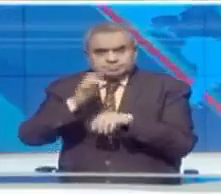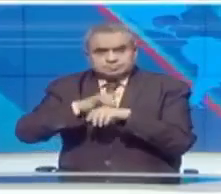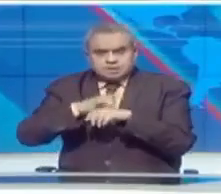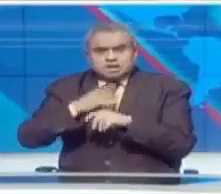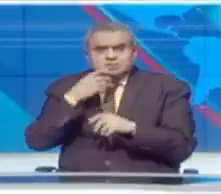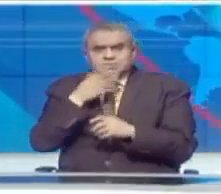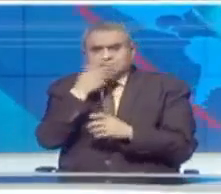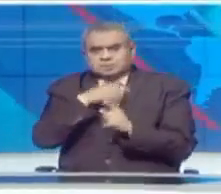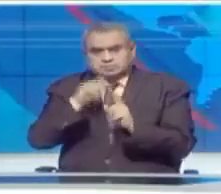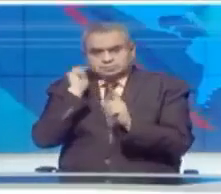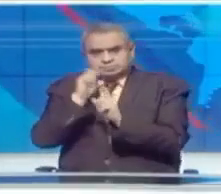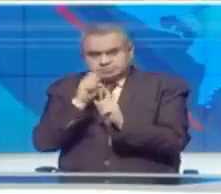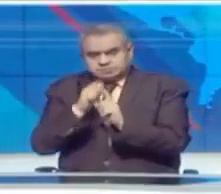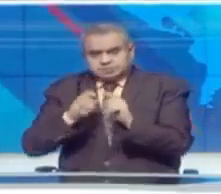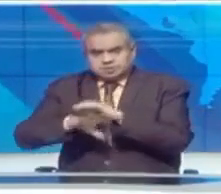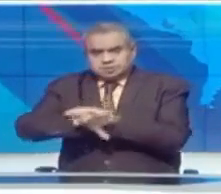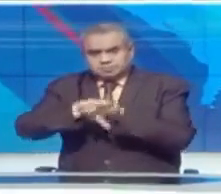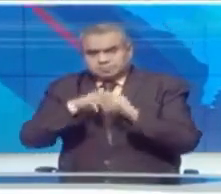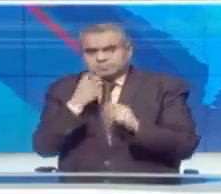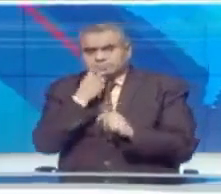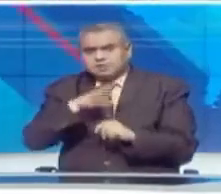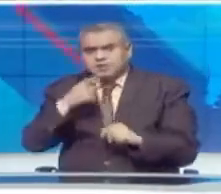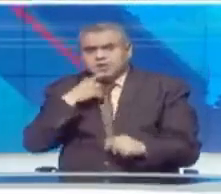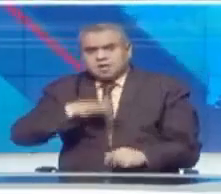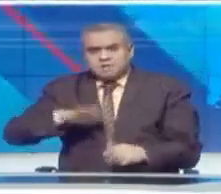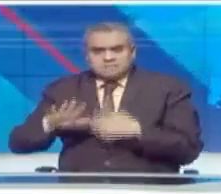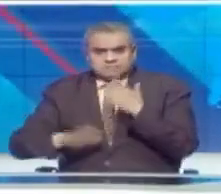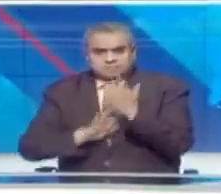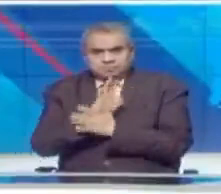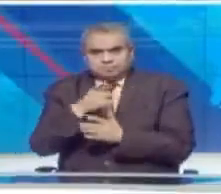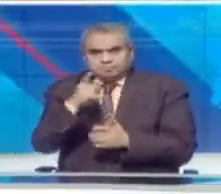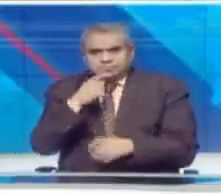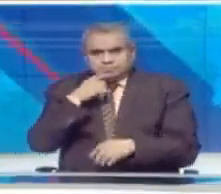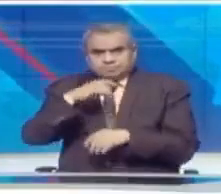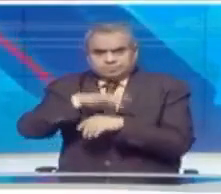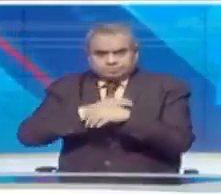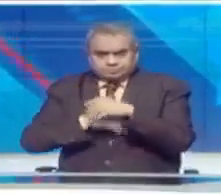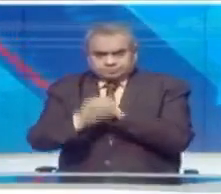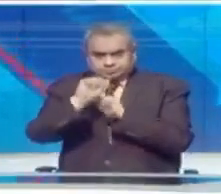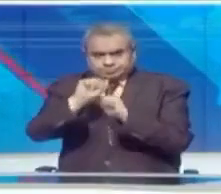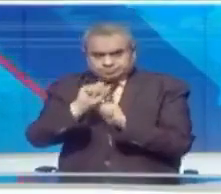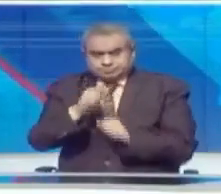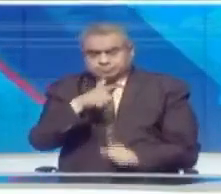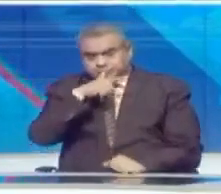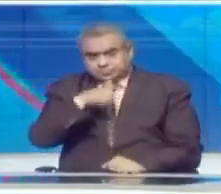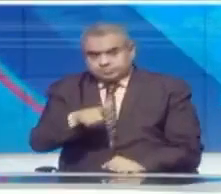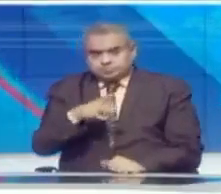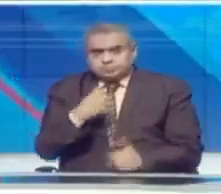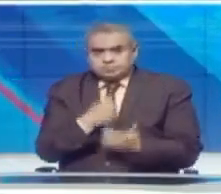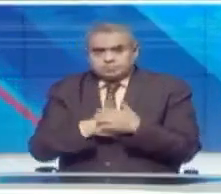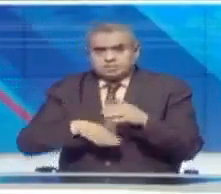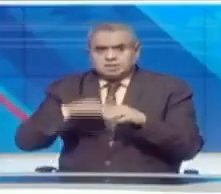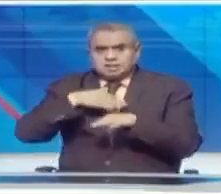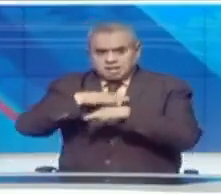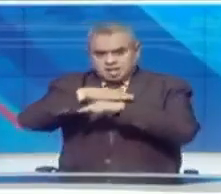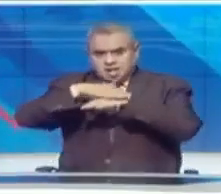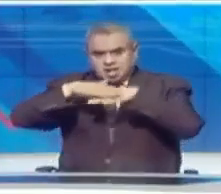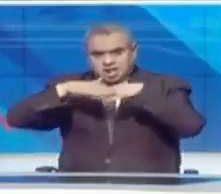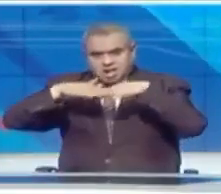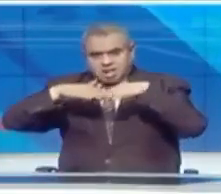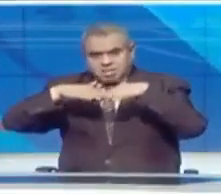التشوهات ومشاكل جراحة عظام الأطفال. هو التخصصات سواء القدم والكاحل، سواء